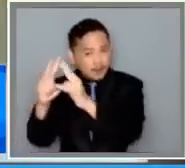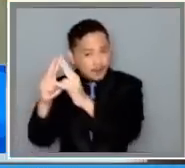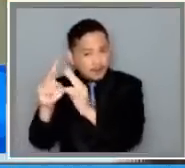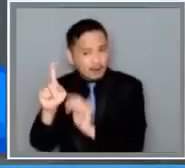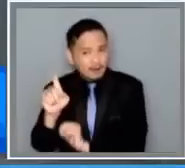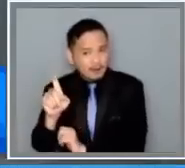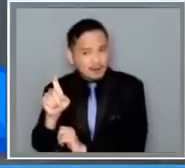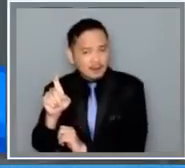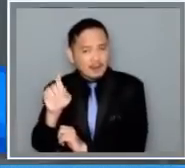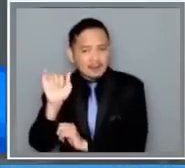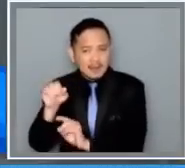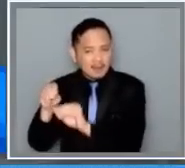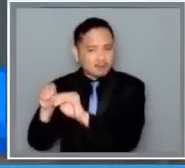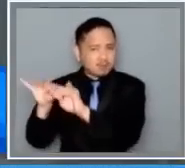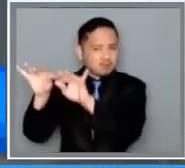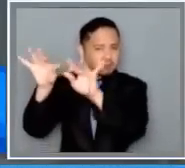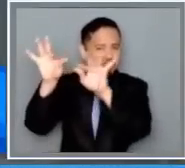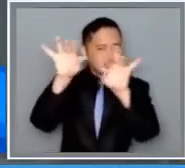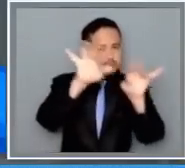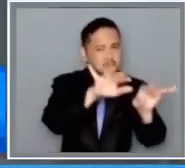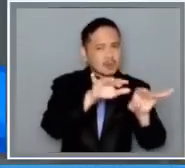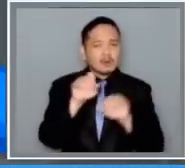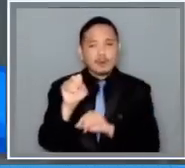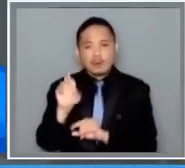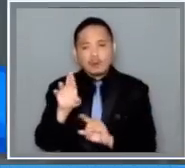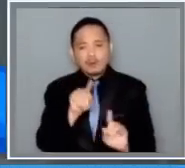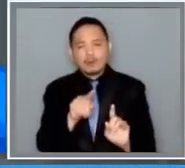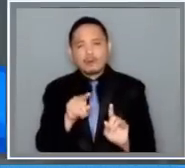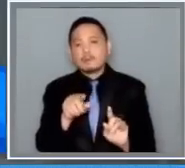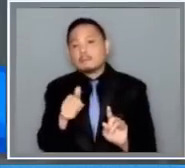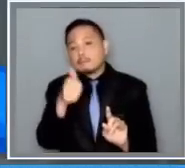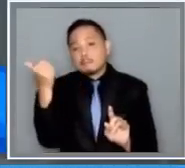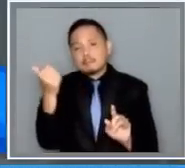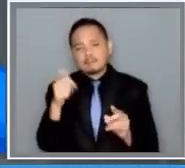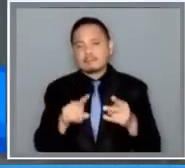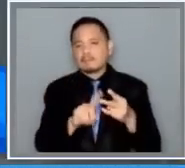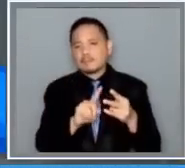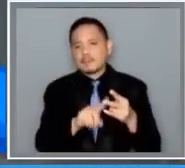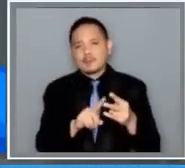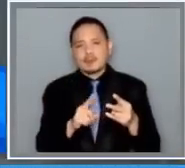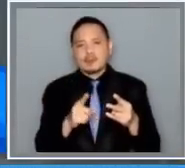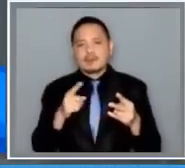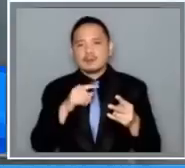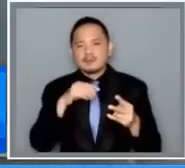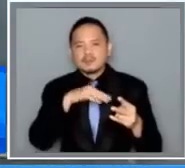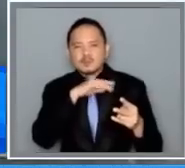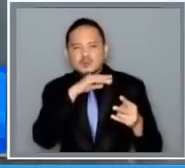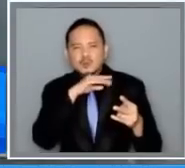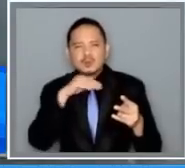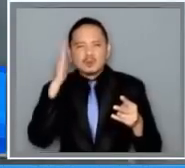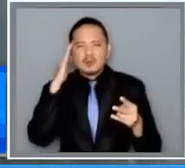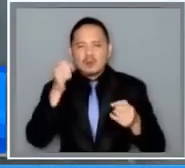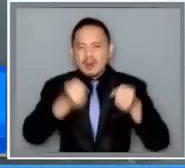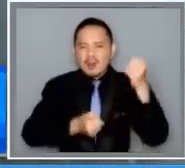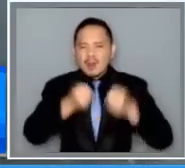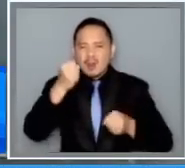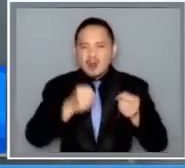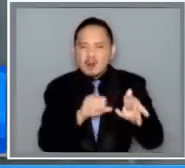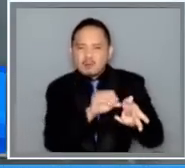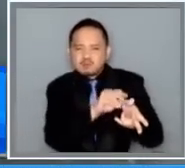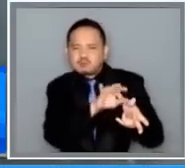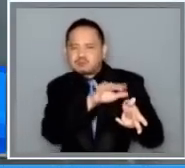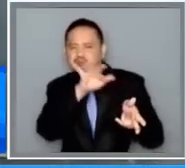ashes of Taal, or is it really coming from the pollution. Exhaust of the pollution in Metro Manila?